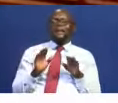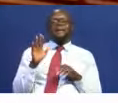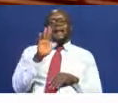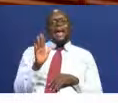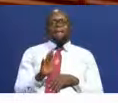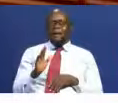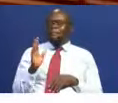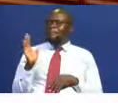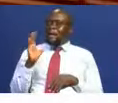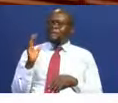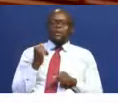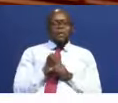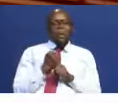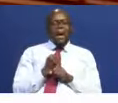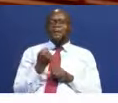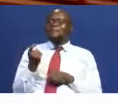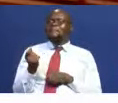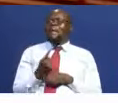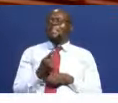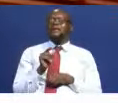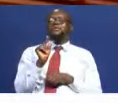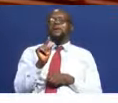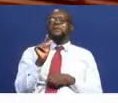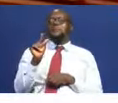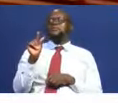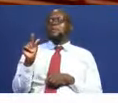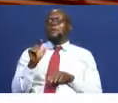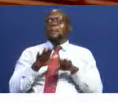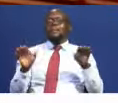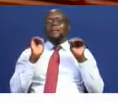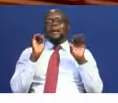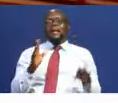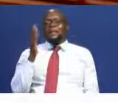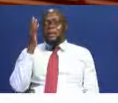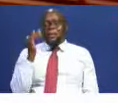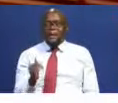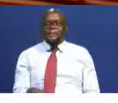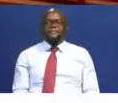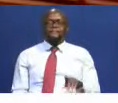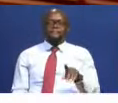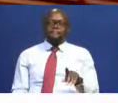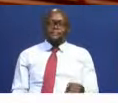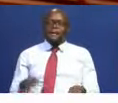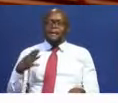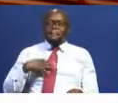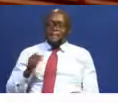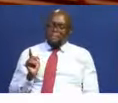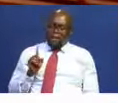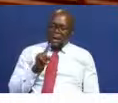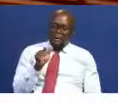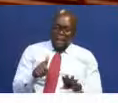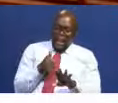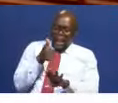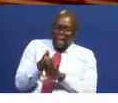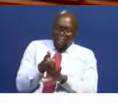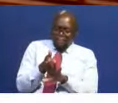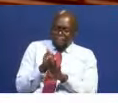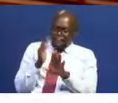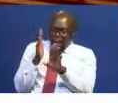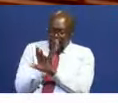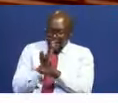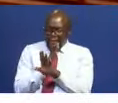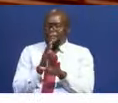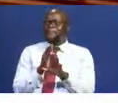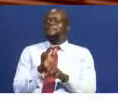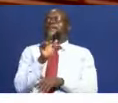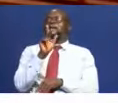vibarua, hawajawahi kuandikwa permanent. Na ni kwa sababu utakuta watu wanakuja nyuma, wako